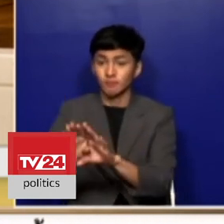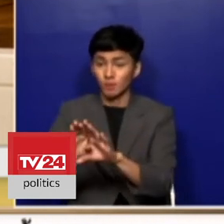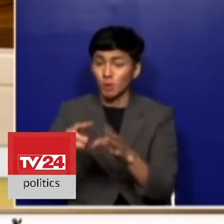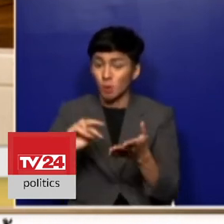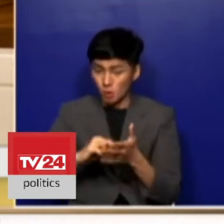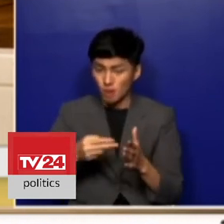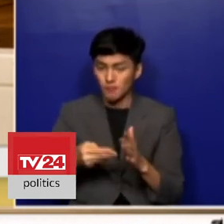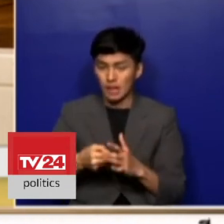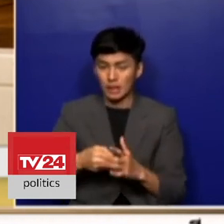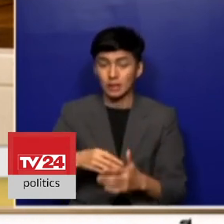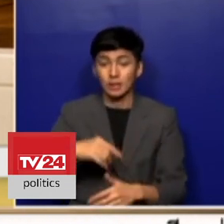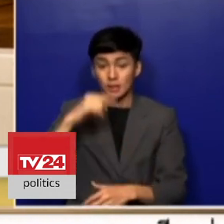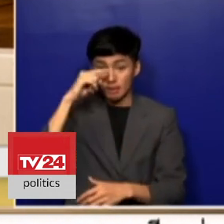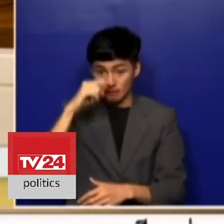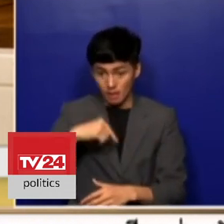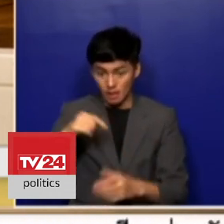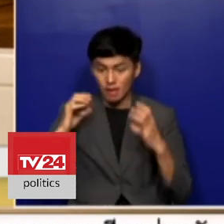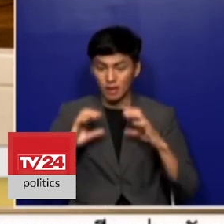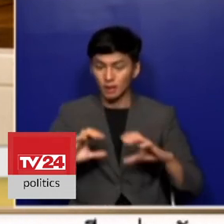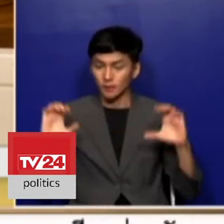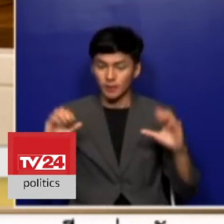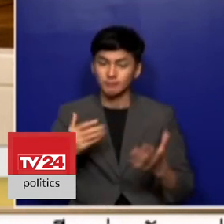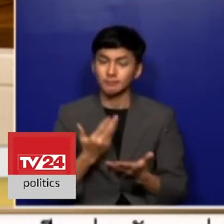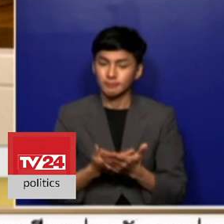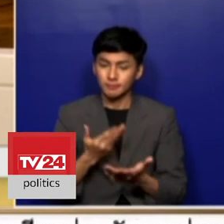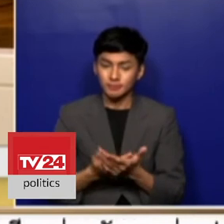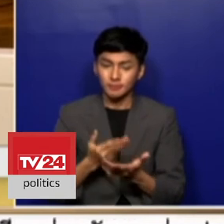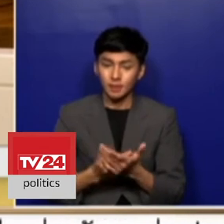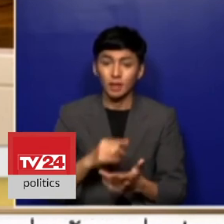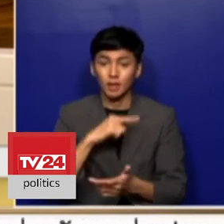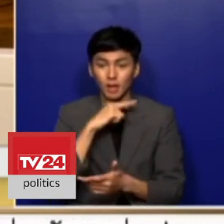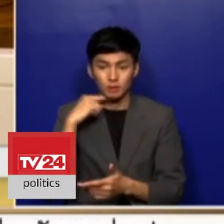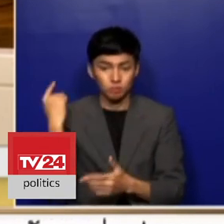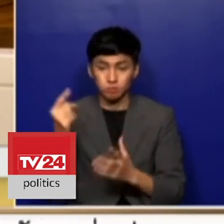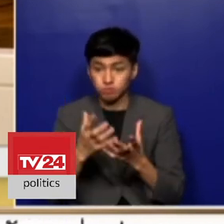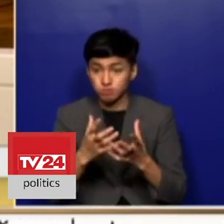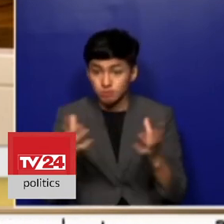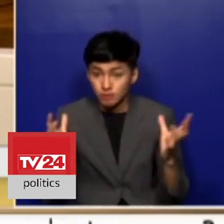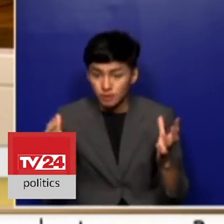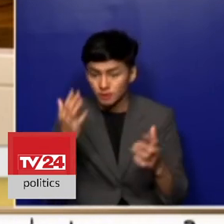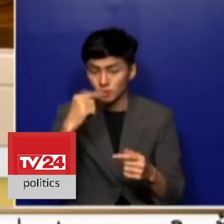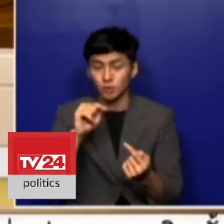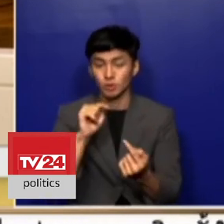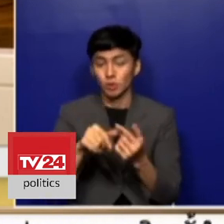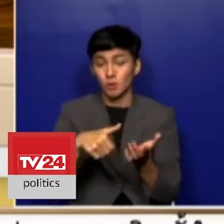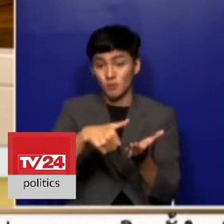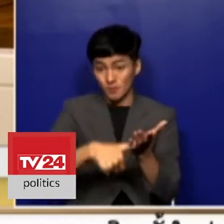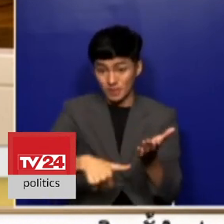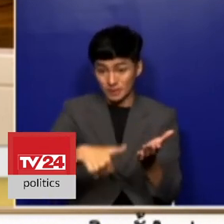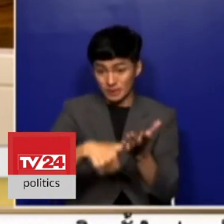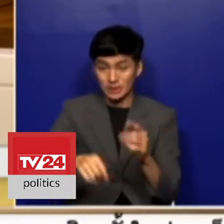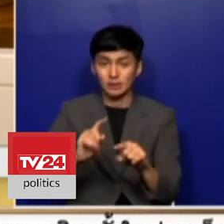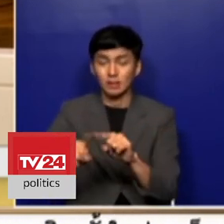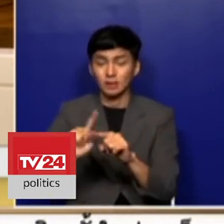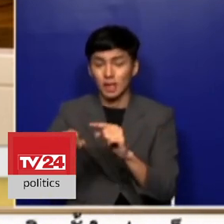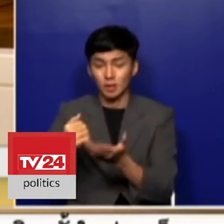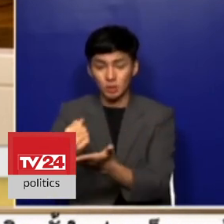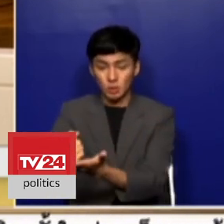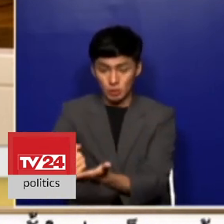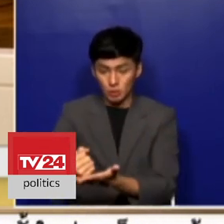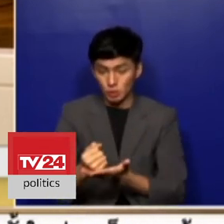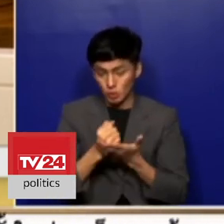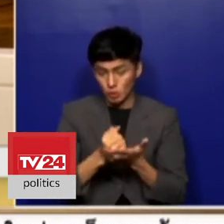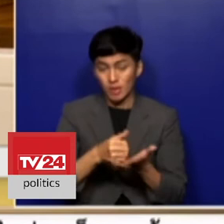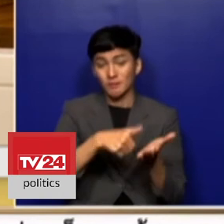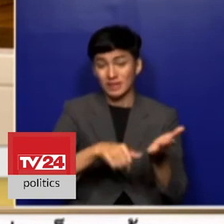รัฐบาลจะสูญเสียรายได้มหาศาลซึ่งการเก็บภาษีสรรพากรและสรรพาสามิตไม่สามารถชดเชยการเก็บภาษี